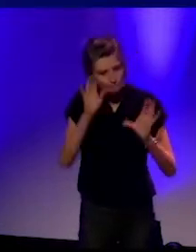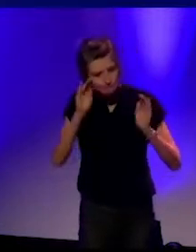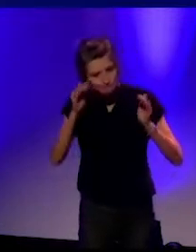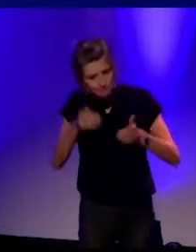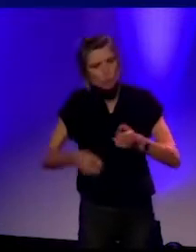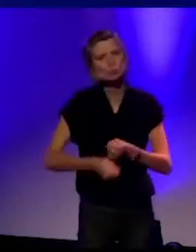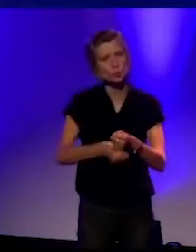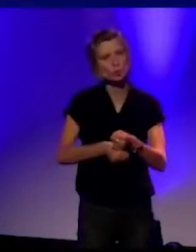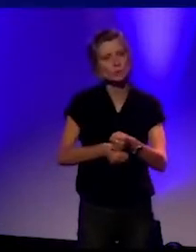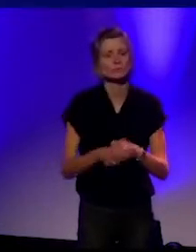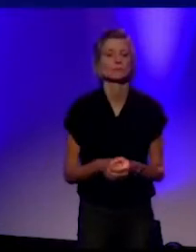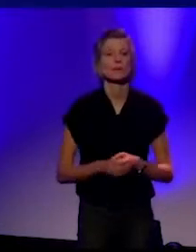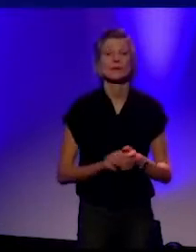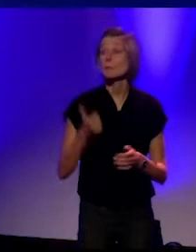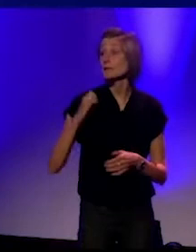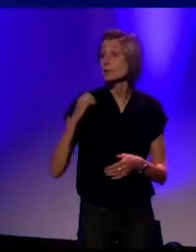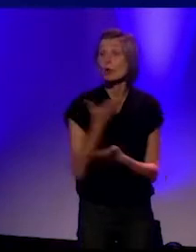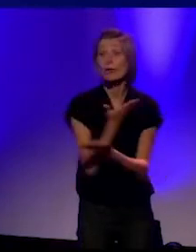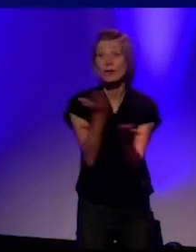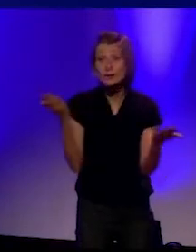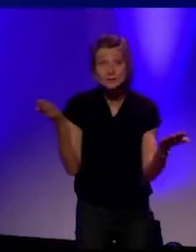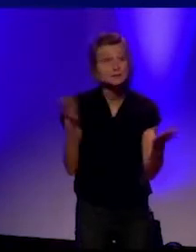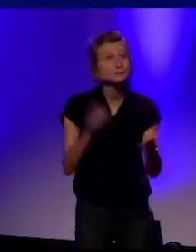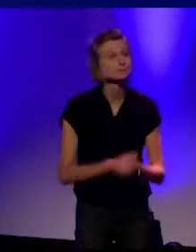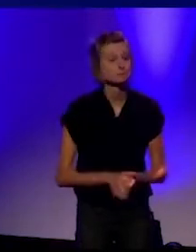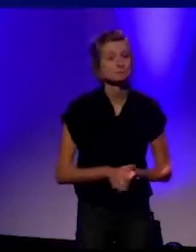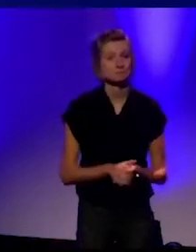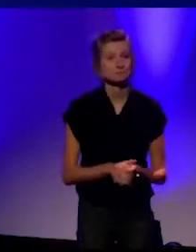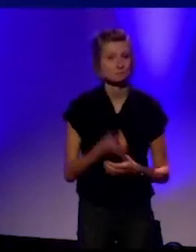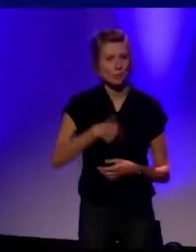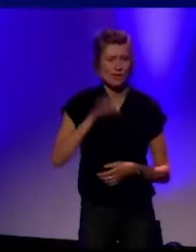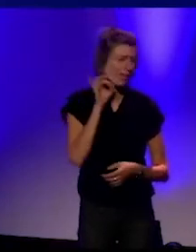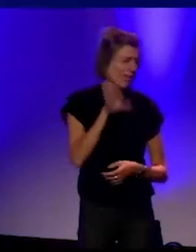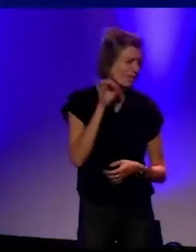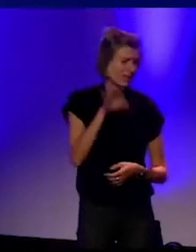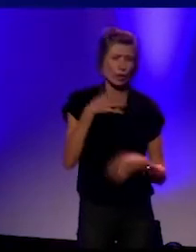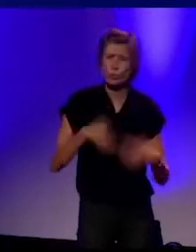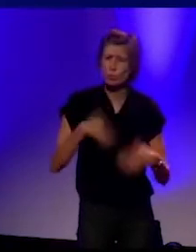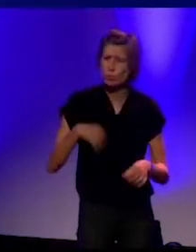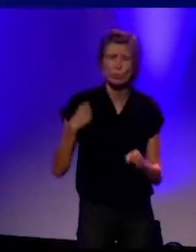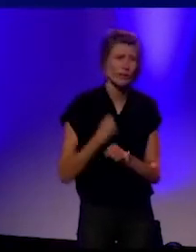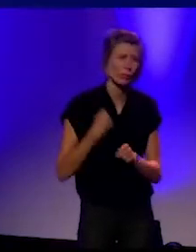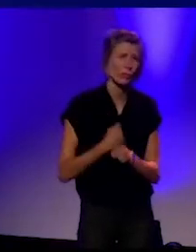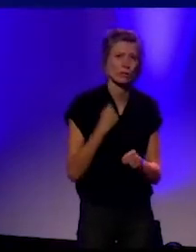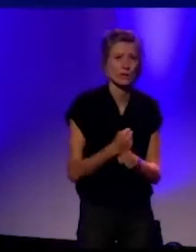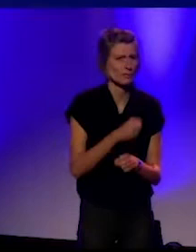Beste collega's, we werken met ons allen, denk ik, dag in dag uit, bijzonder hard, zonder dat we er echt bij